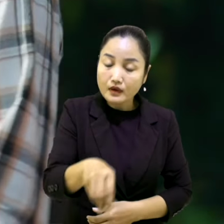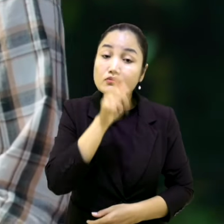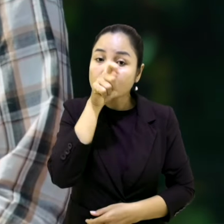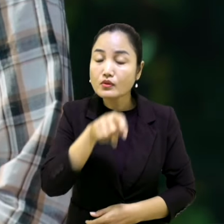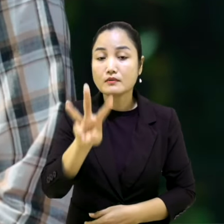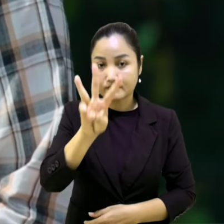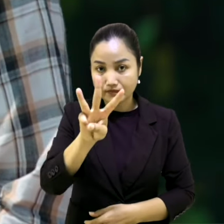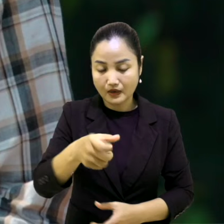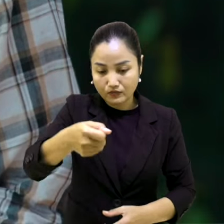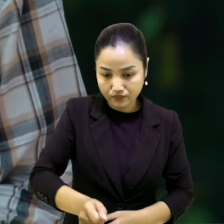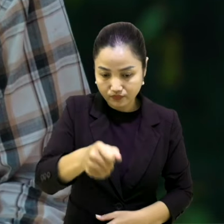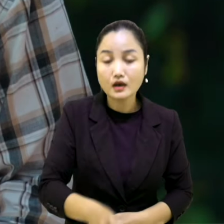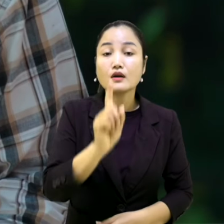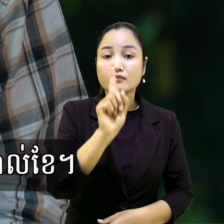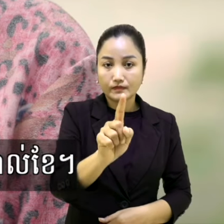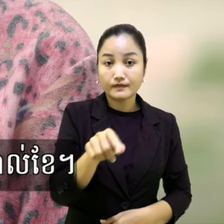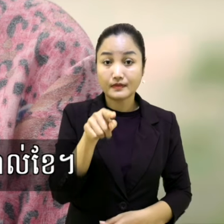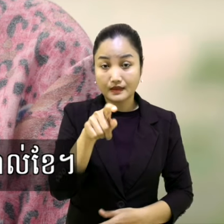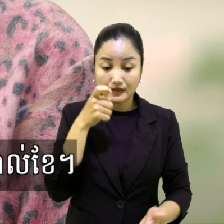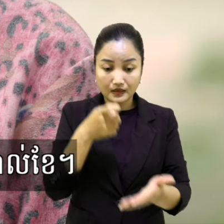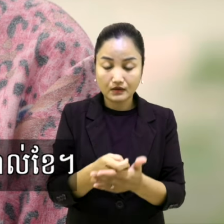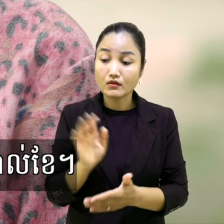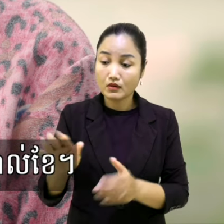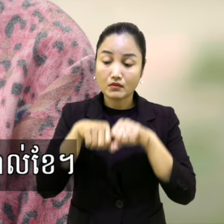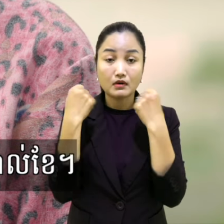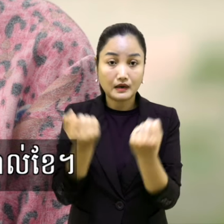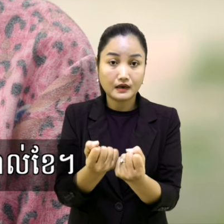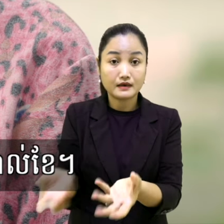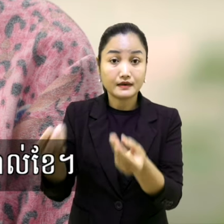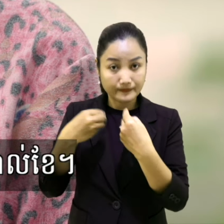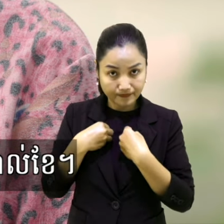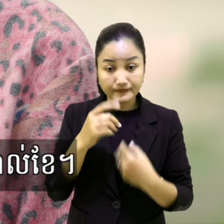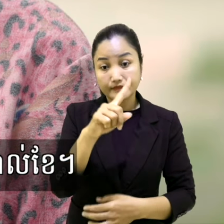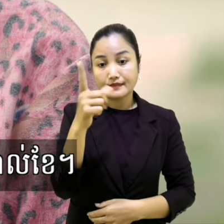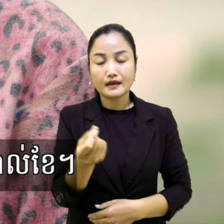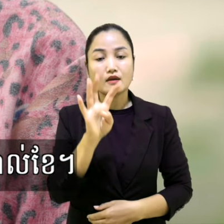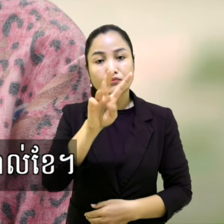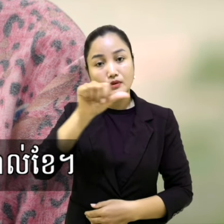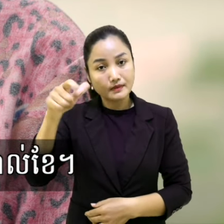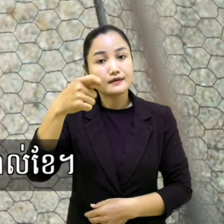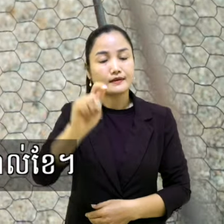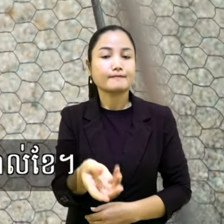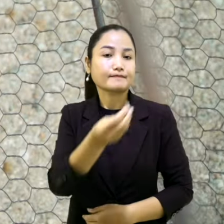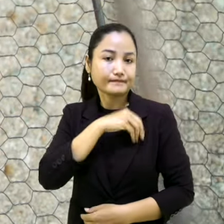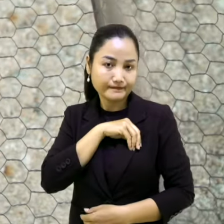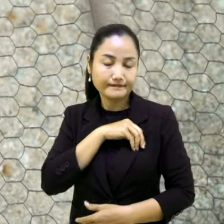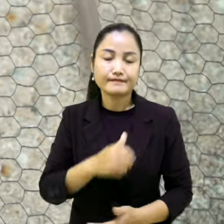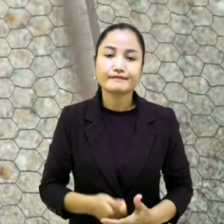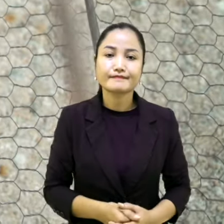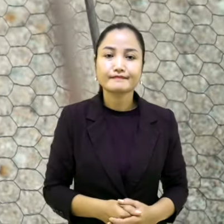bay gà chọp, xe nâu tật mùi, hay khăn ông cùng ruông, ông ca quạt ai nhóm khăn ông mặc hai, quạt ai nhóm buôn mờn.